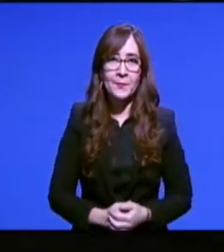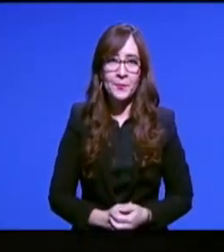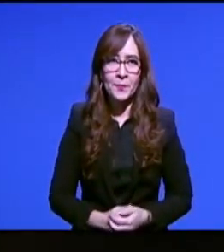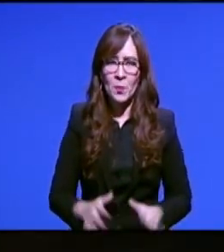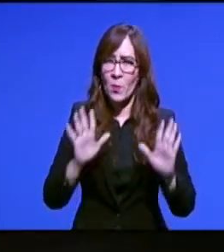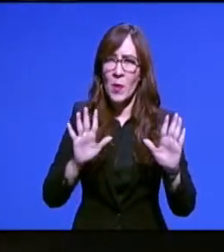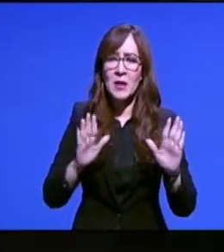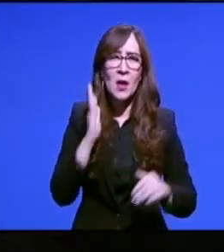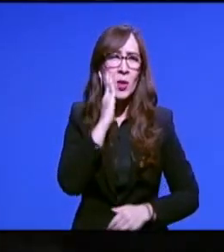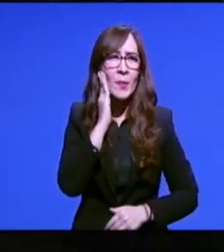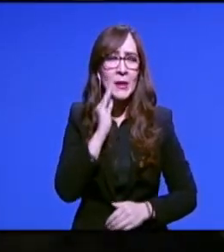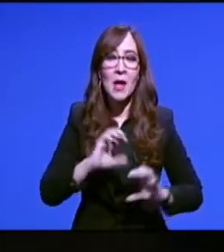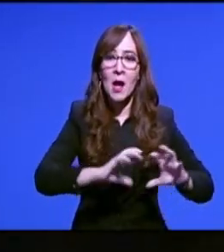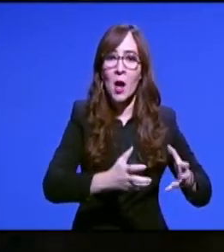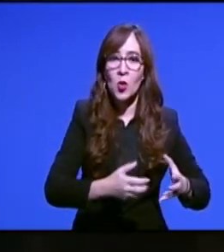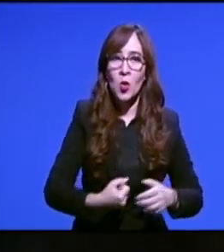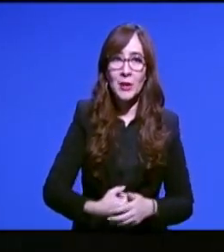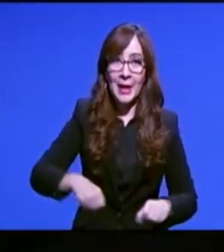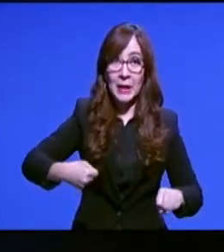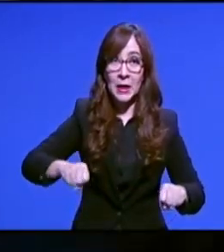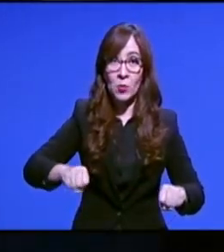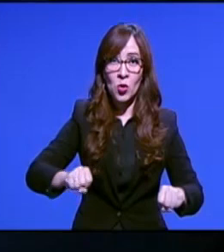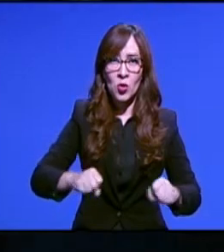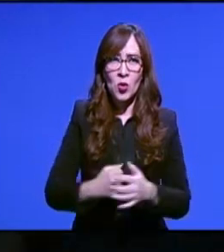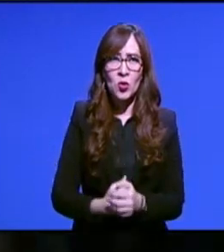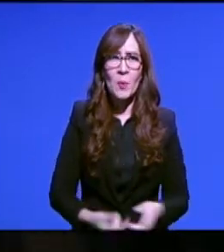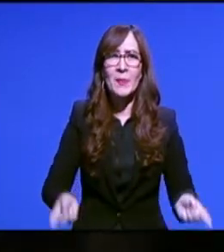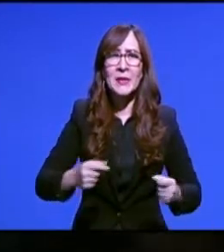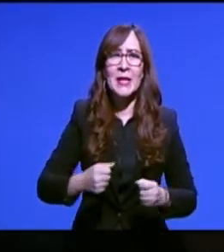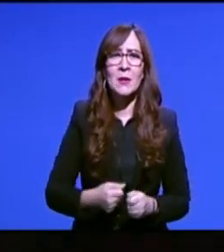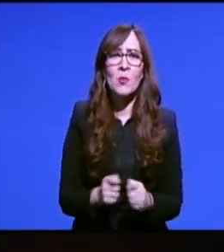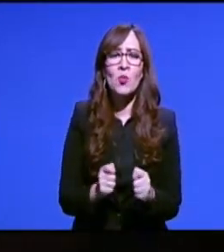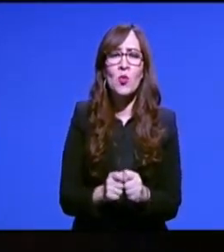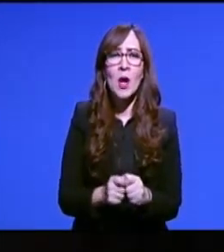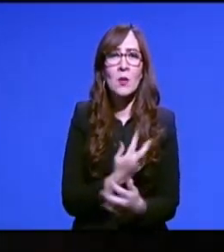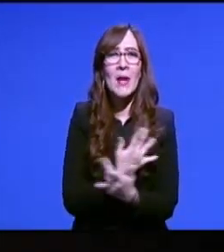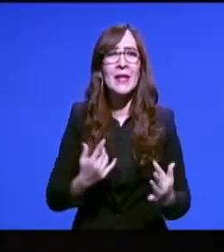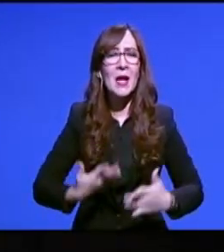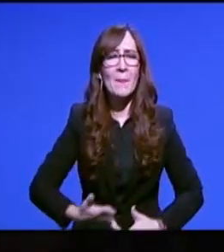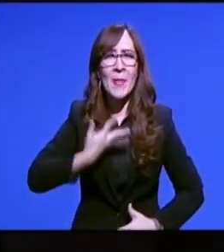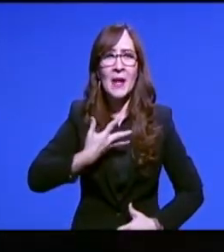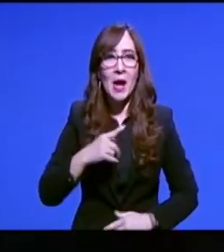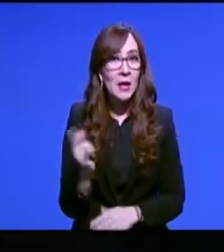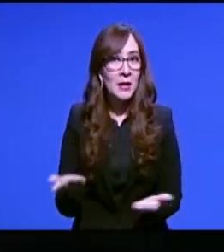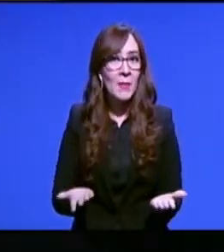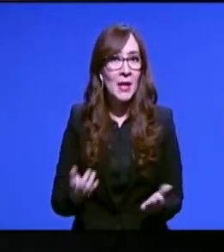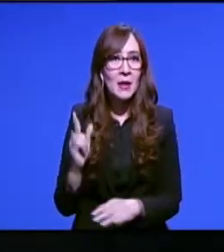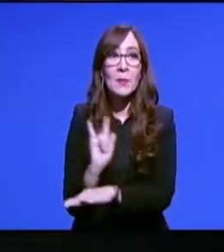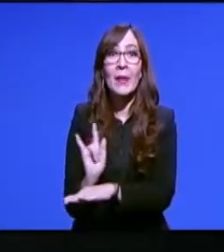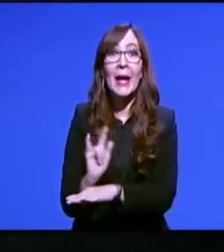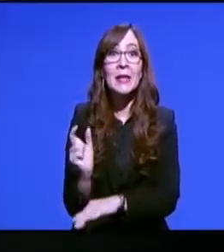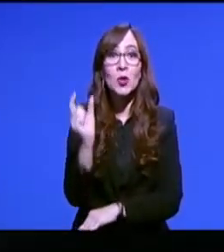Puluhan remaja anggota geng motor menjadi sasaran amuk warga di Jalan Pintu Air Kampung Asem, Marga Mulia, Bekasi Utara Minggu dini hari